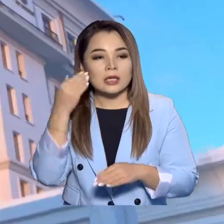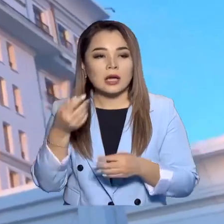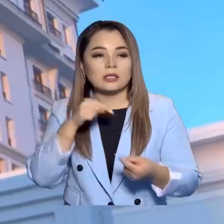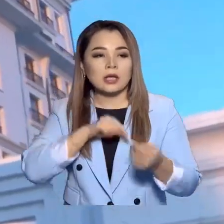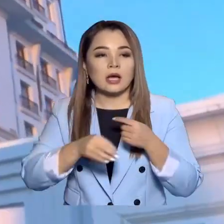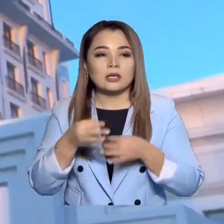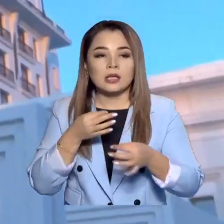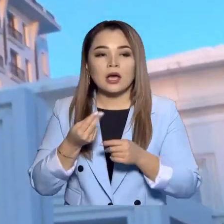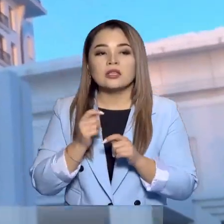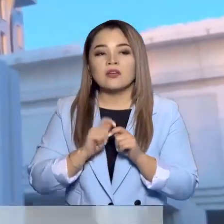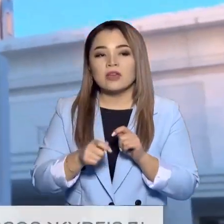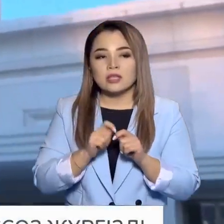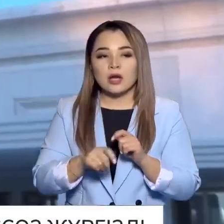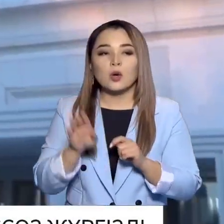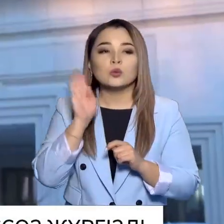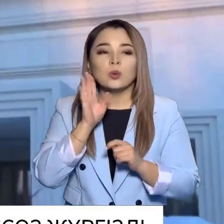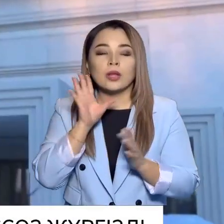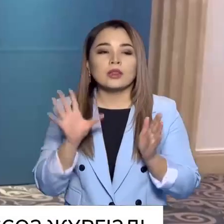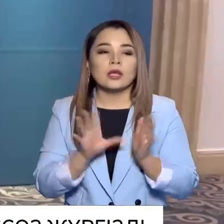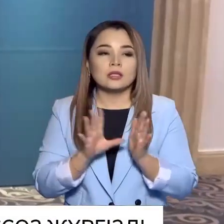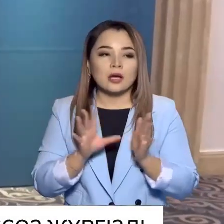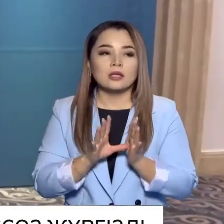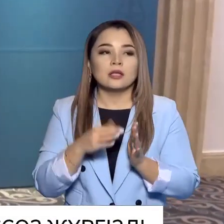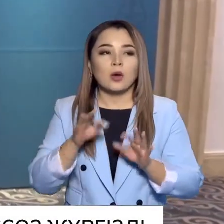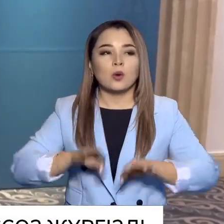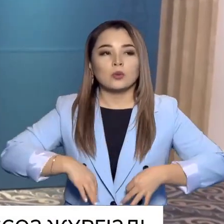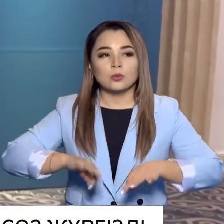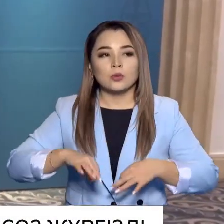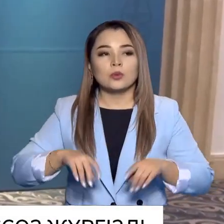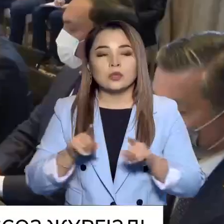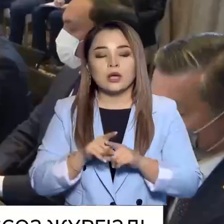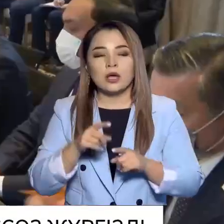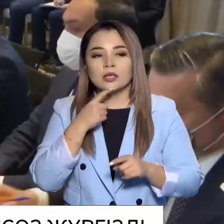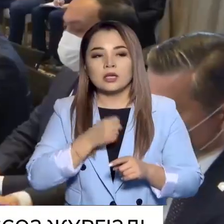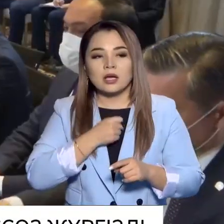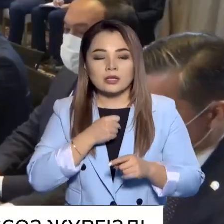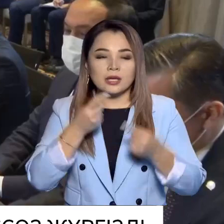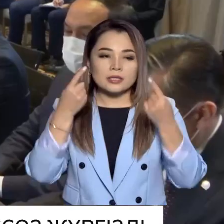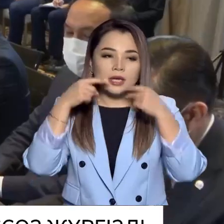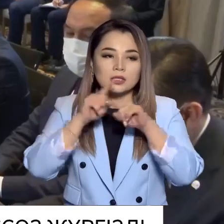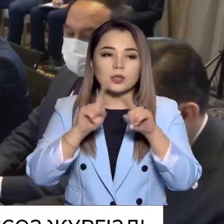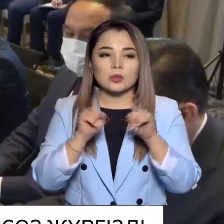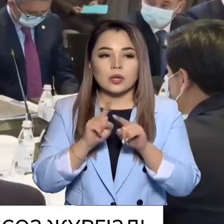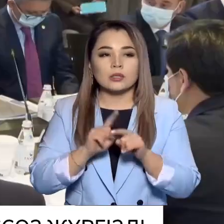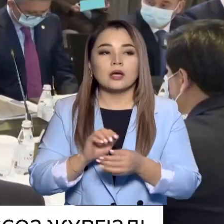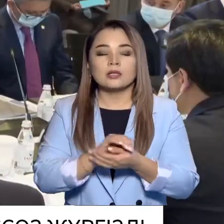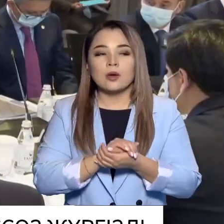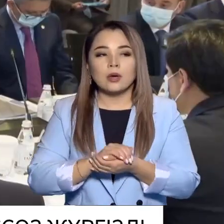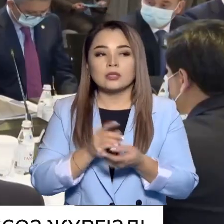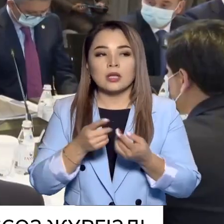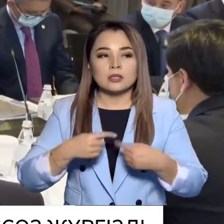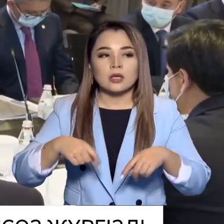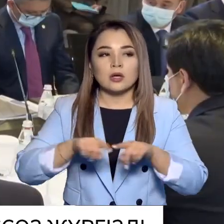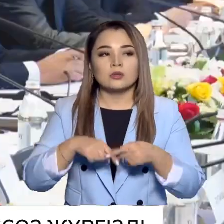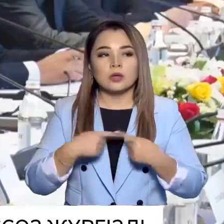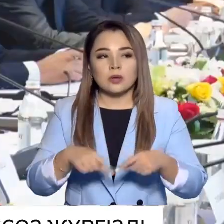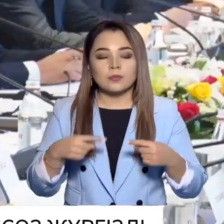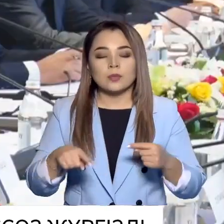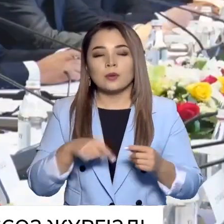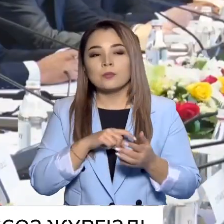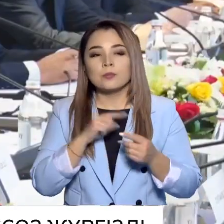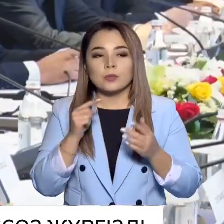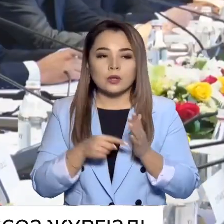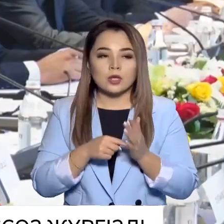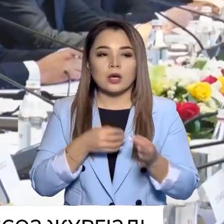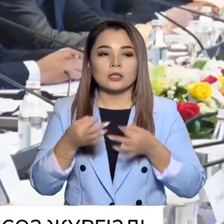экономикалық, инвестициялық, су энергетикалық, транзиттік көлік, әскери техникалық салалардағы ынтымақтастықтың өзекті мәселелерін талқылады.